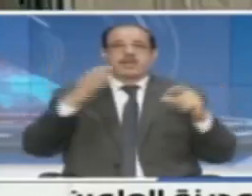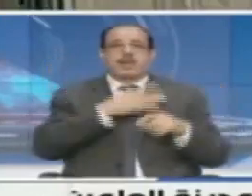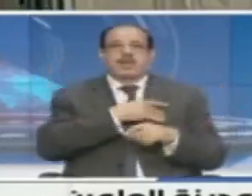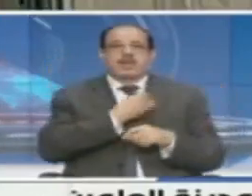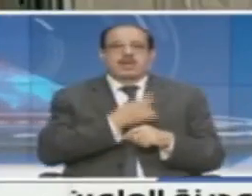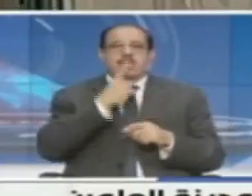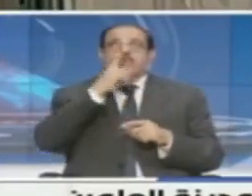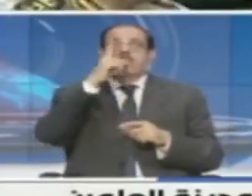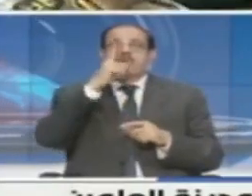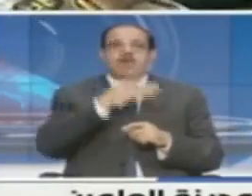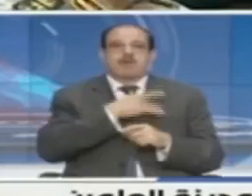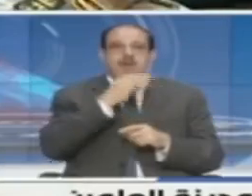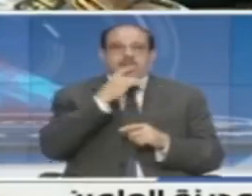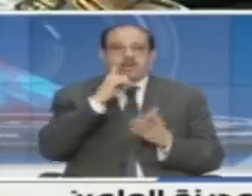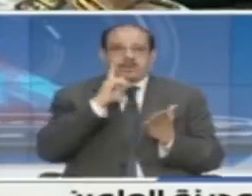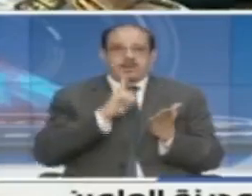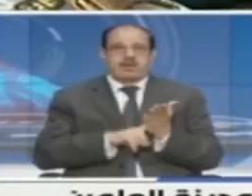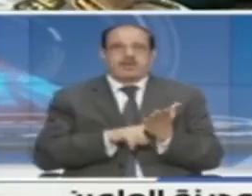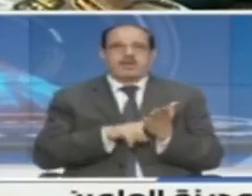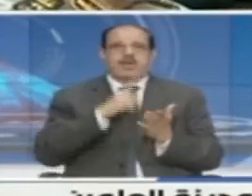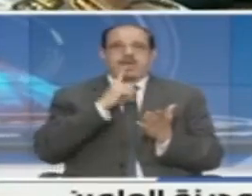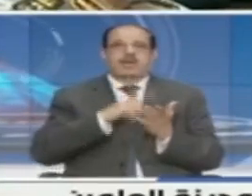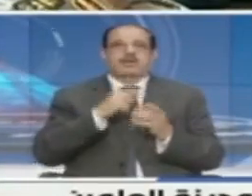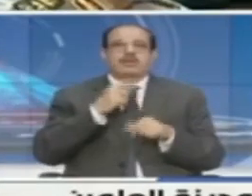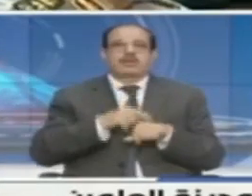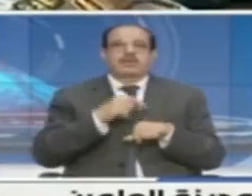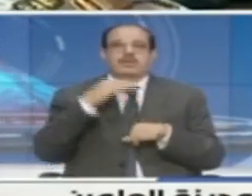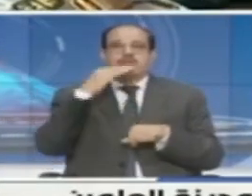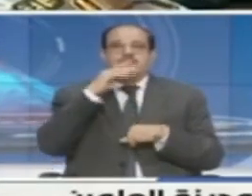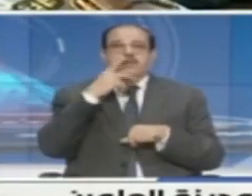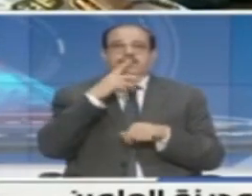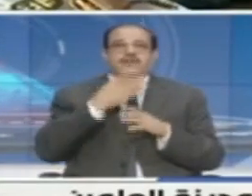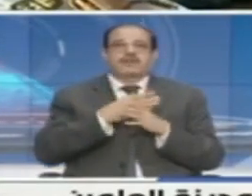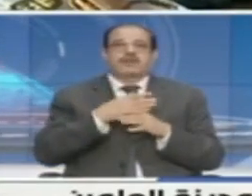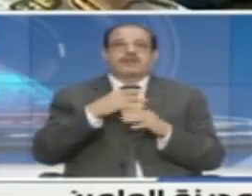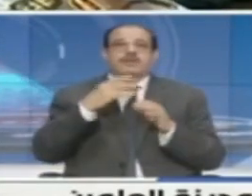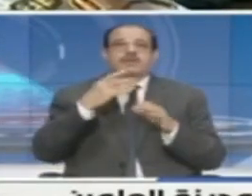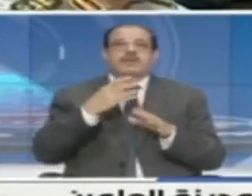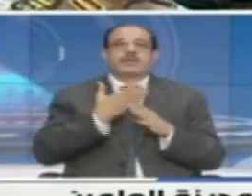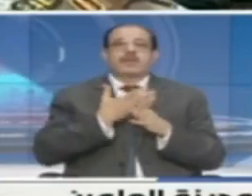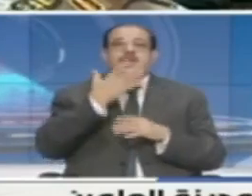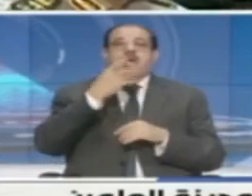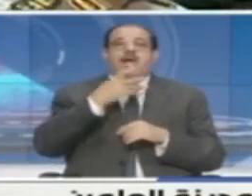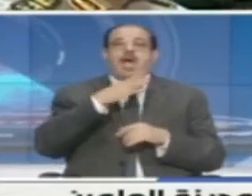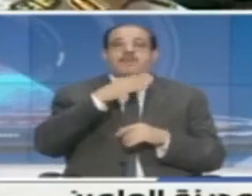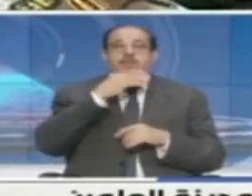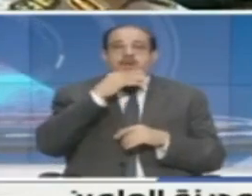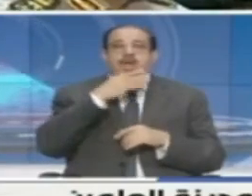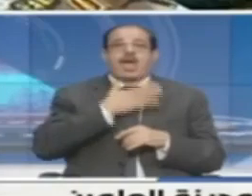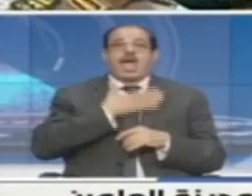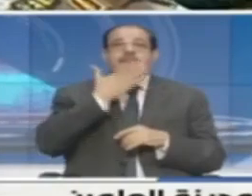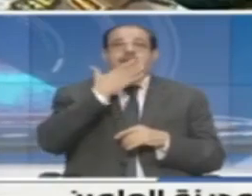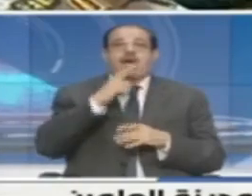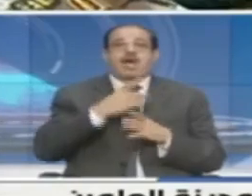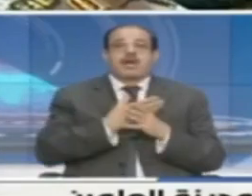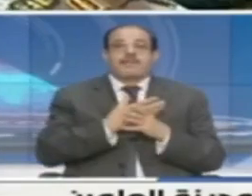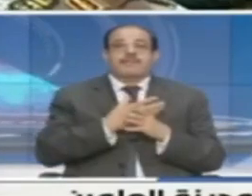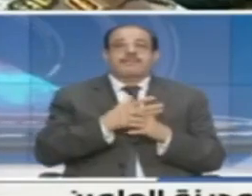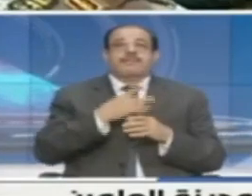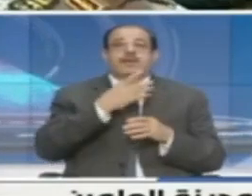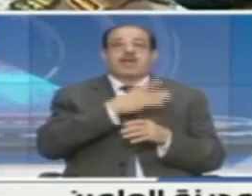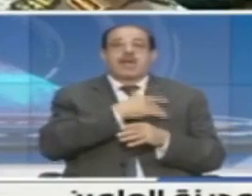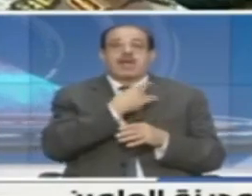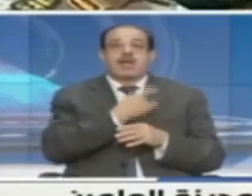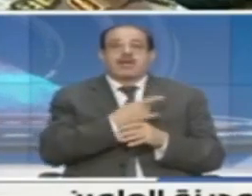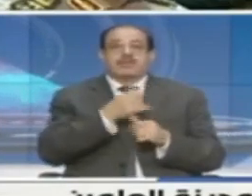والثقة بالله، أكد الخطيب الدكتور السيد عبد الباري أن سيدنا إبراهيم عليه السلام صاحب اليقين لم يدخل